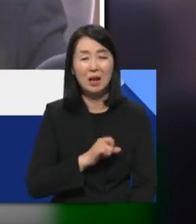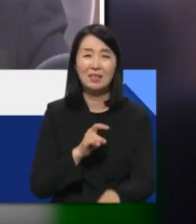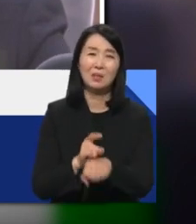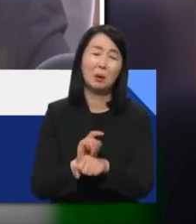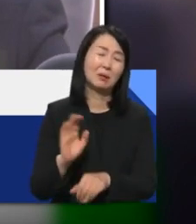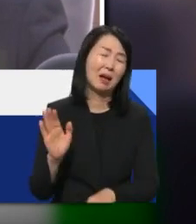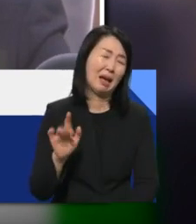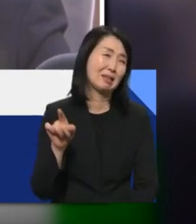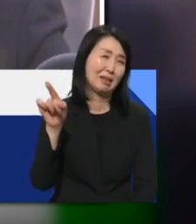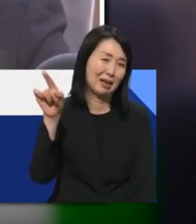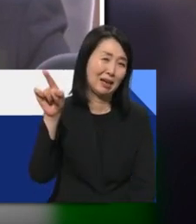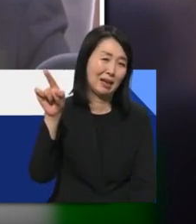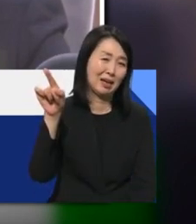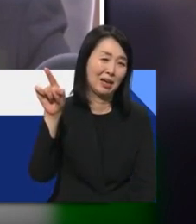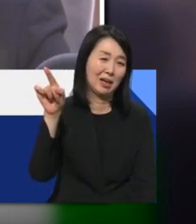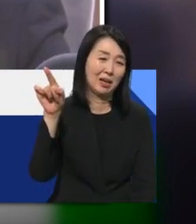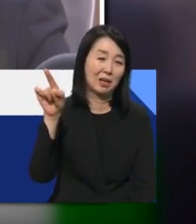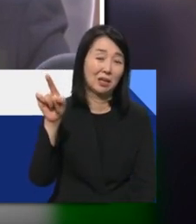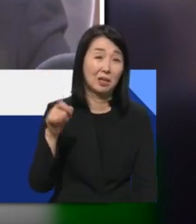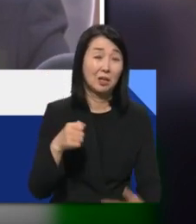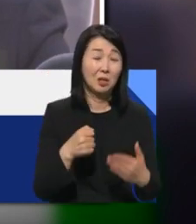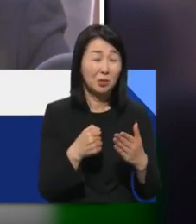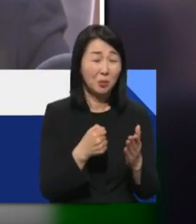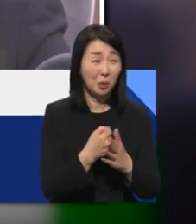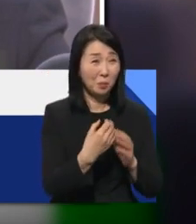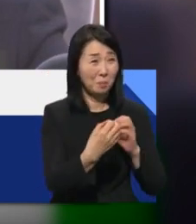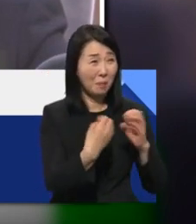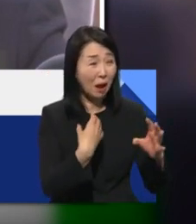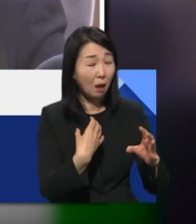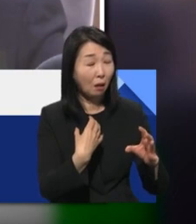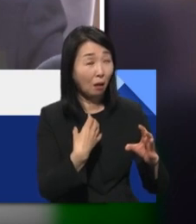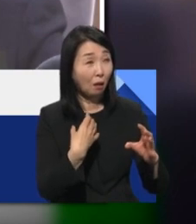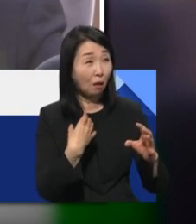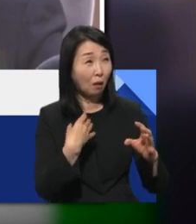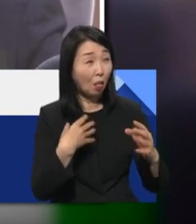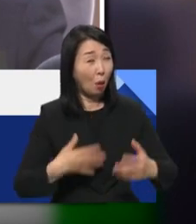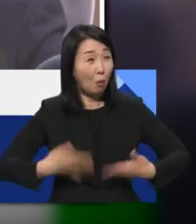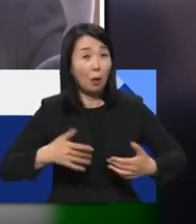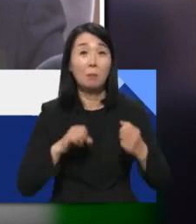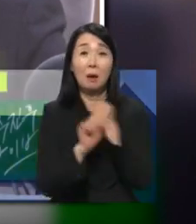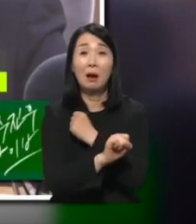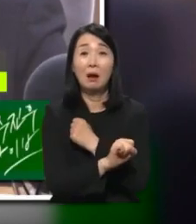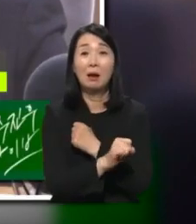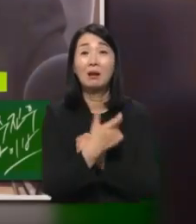소유자가 아니시기 때문에 즉흥적인 반응을 갖다 보여드릴 수밖에 없다고는